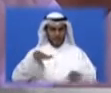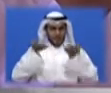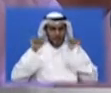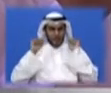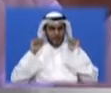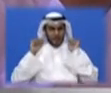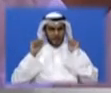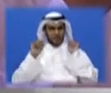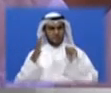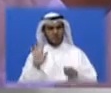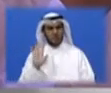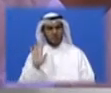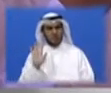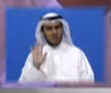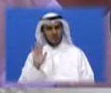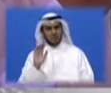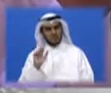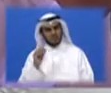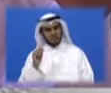منتصف 17 بإذن الله.